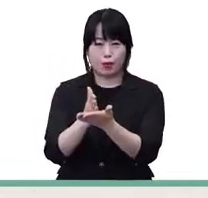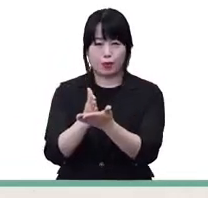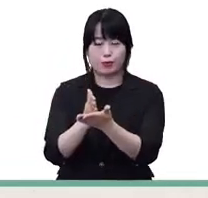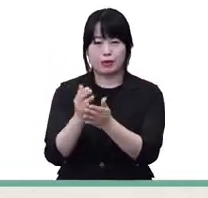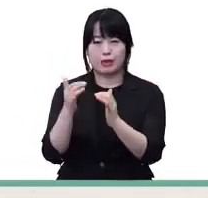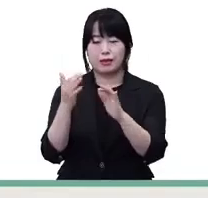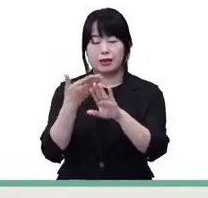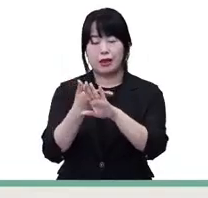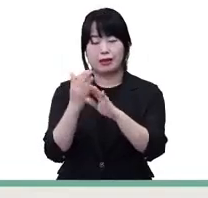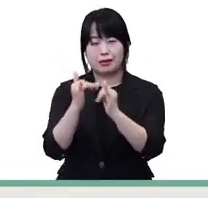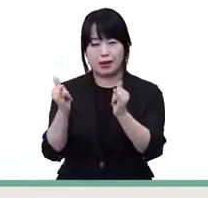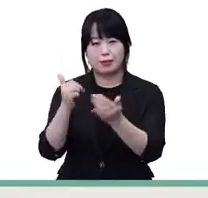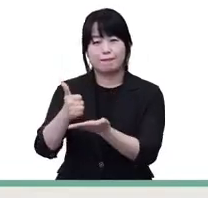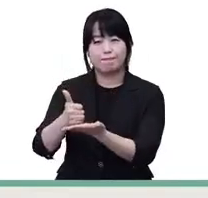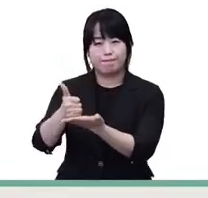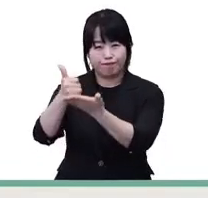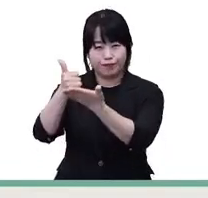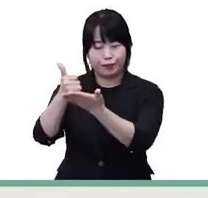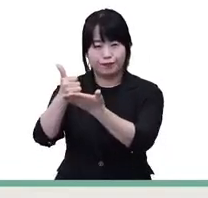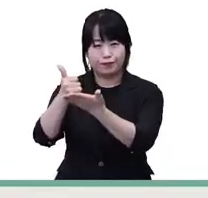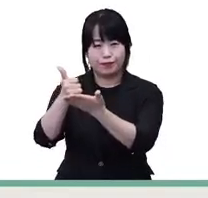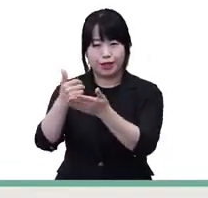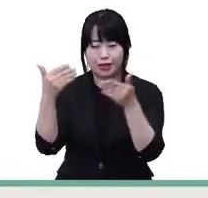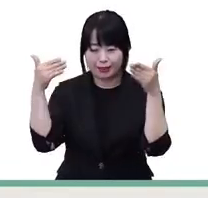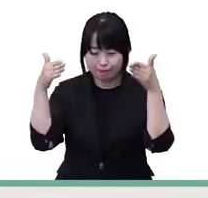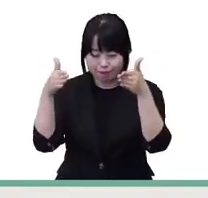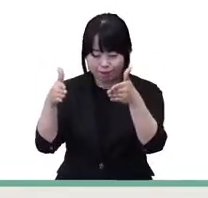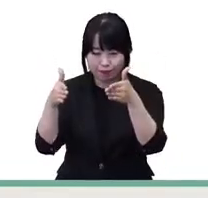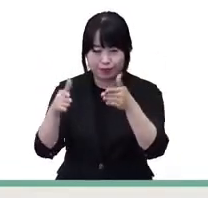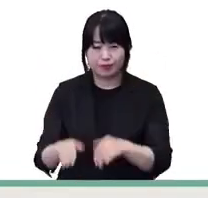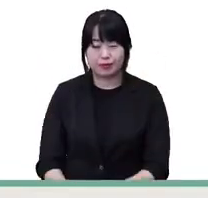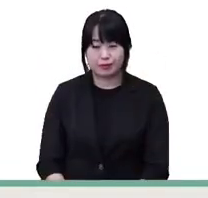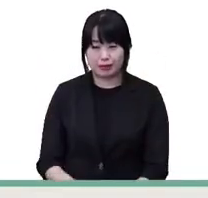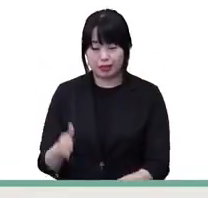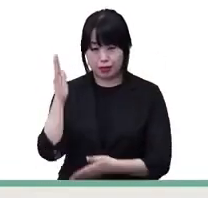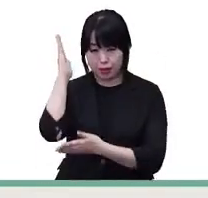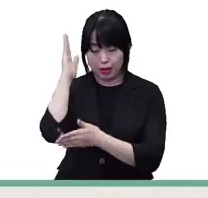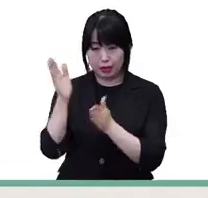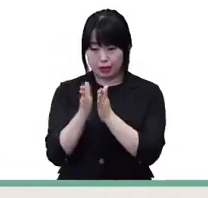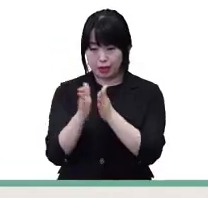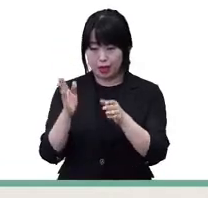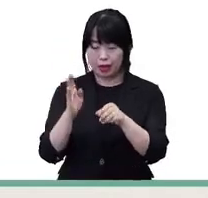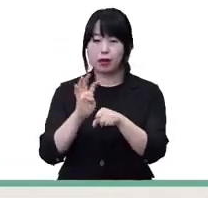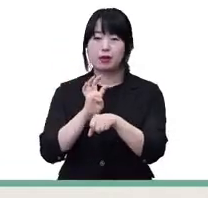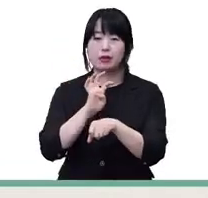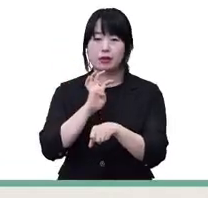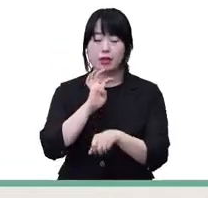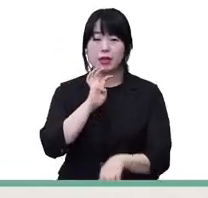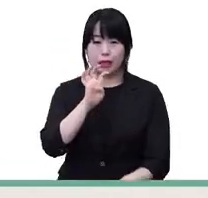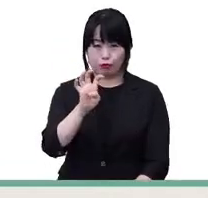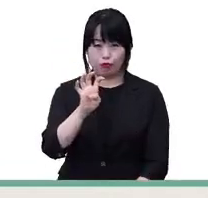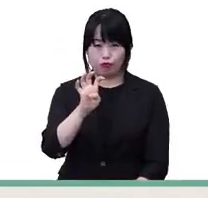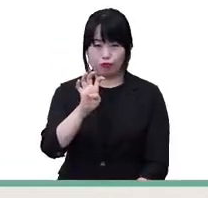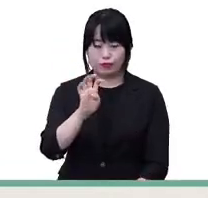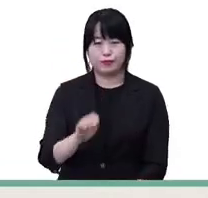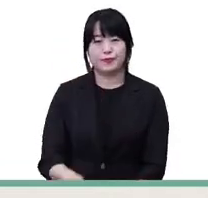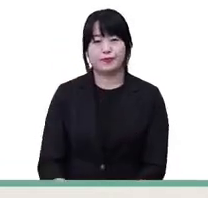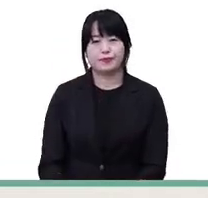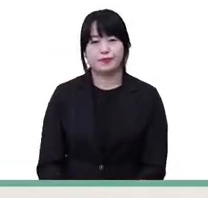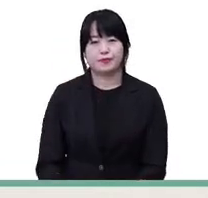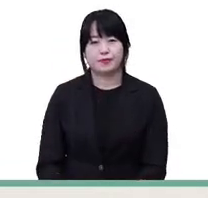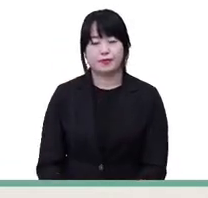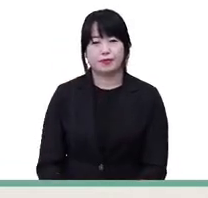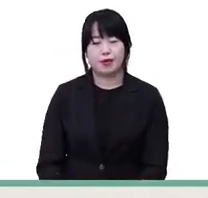존중하는 겁니다. 저희가 지금 이제 강의를 시작한 지 한 40분 됐는데요. 아마 여러 생각들이 우리